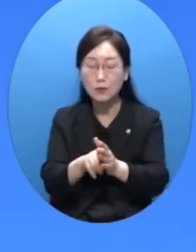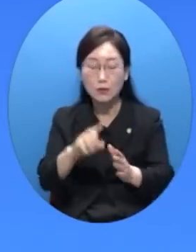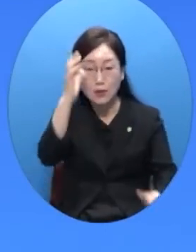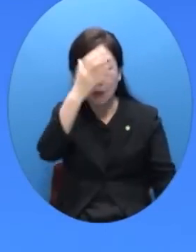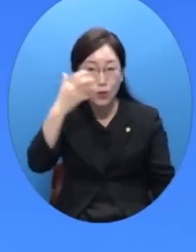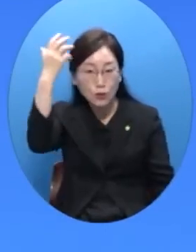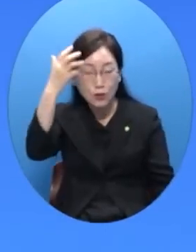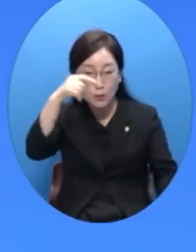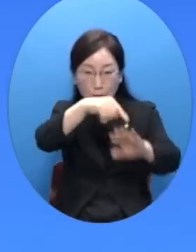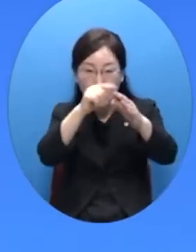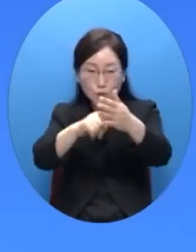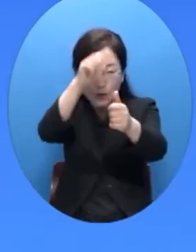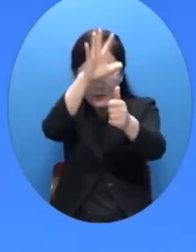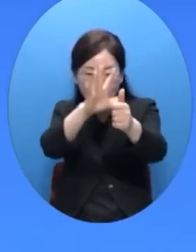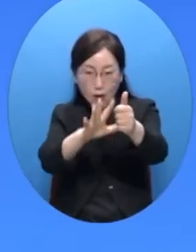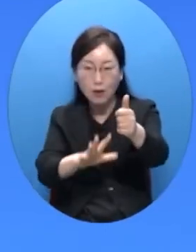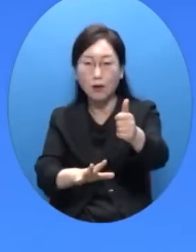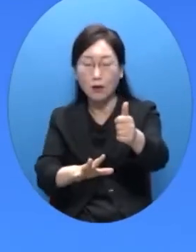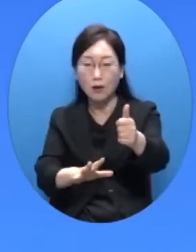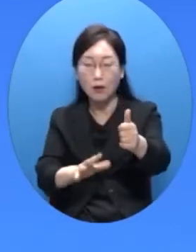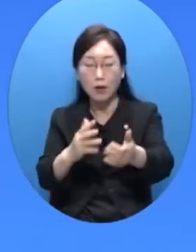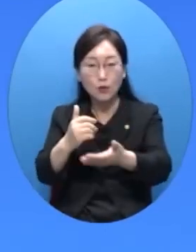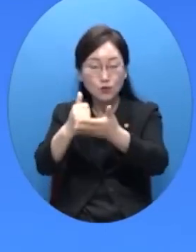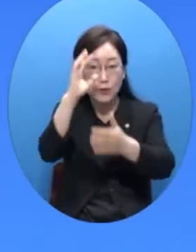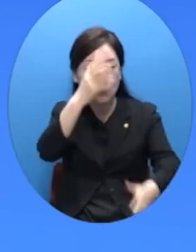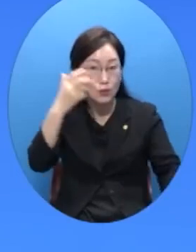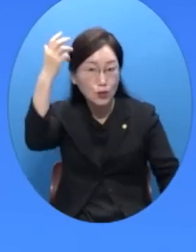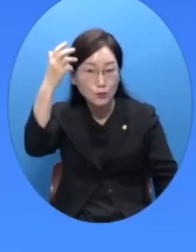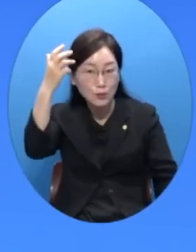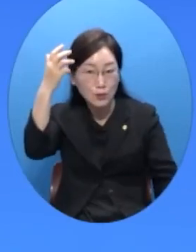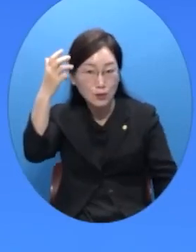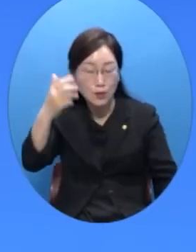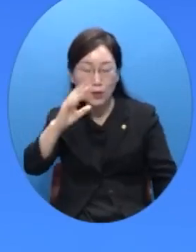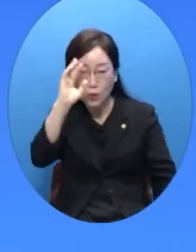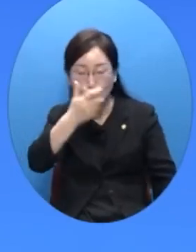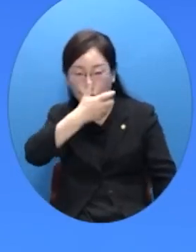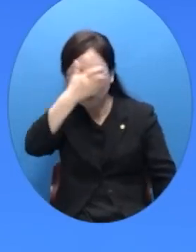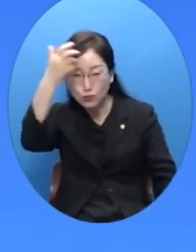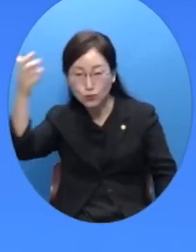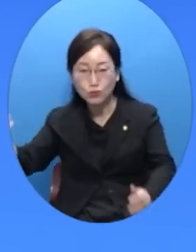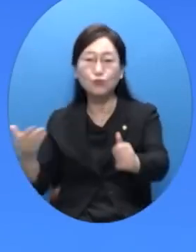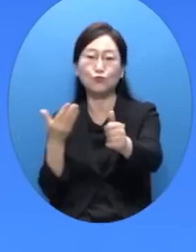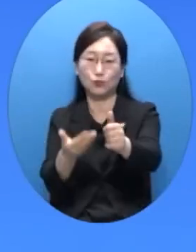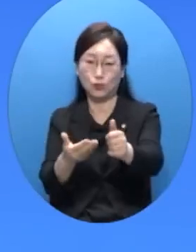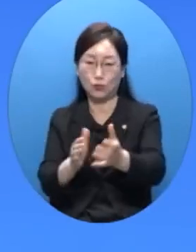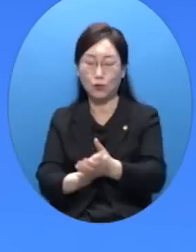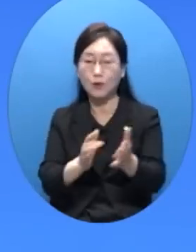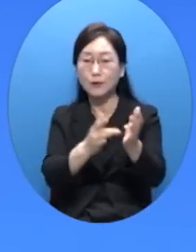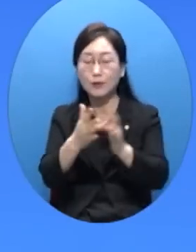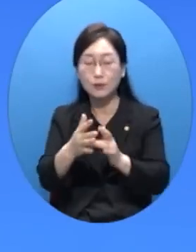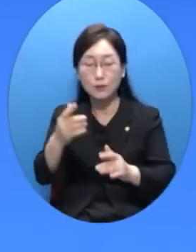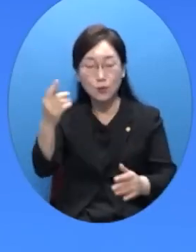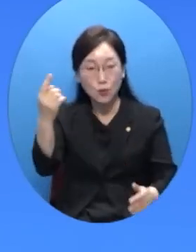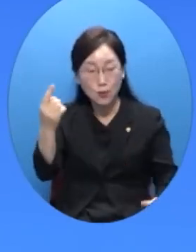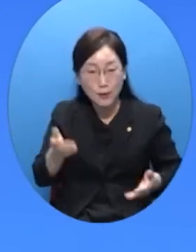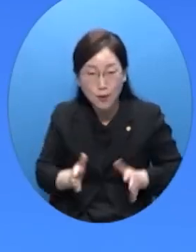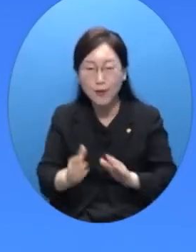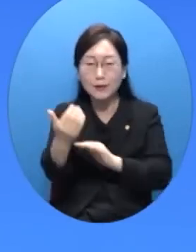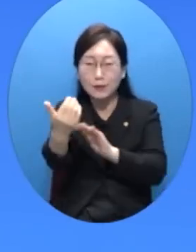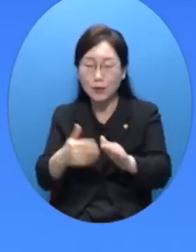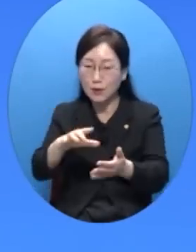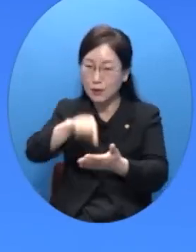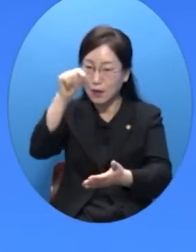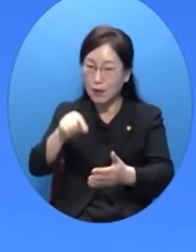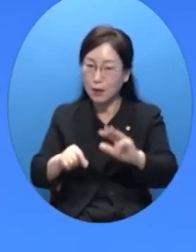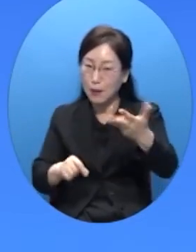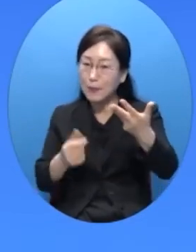마음 가운데 들어오시는데 주의 성령께서 우리에게 거룩한 꿈을 꾸게 하십니다. 예수님 오시기 약 800년 전에